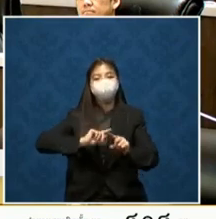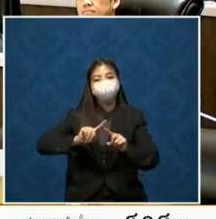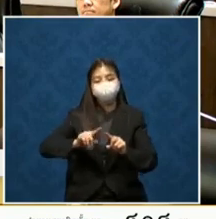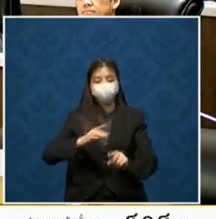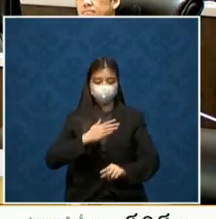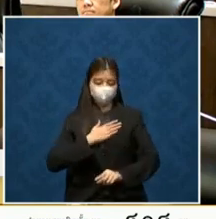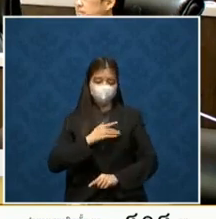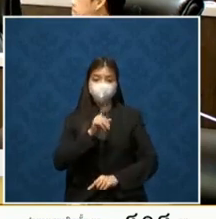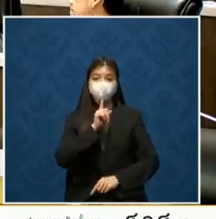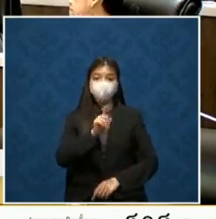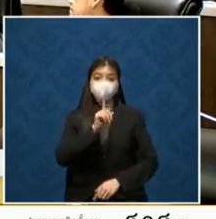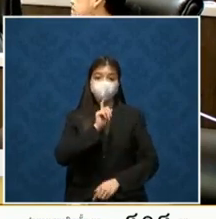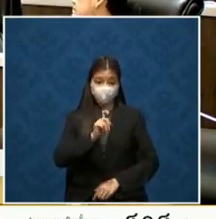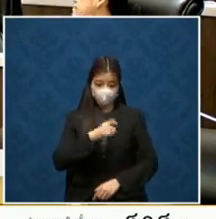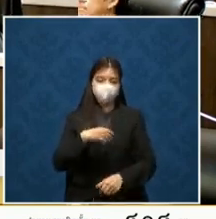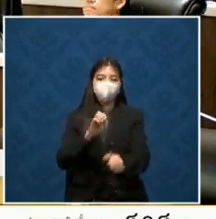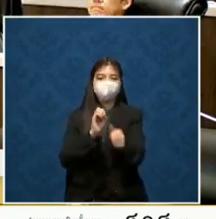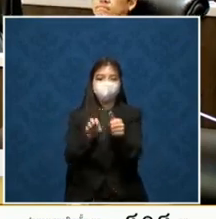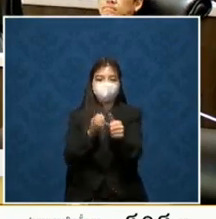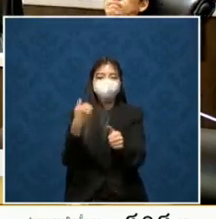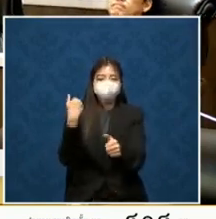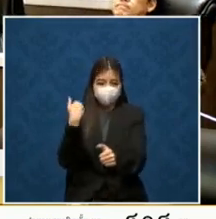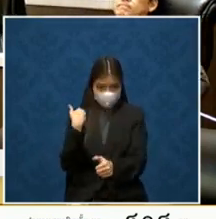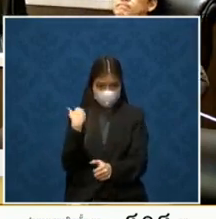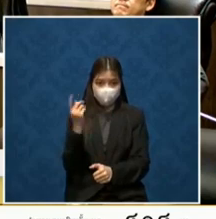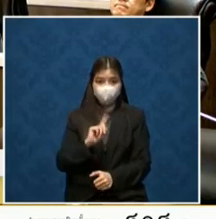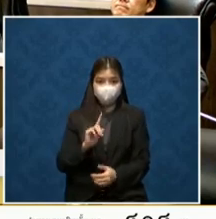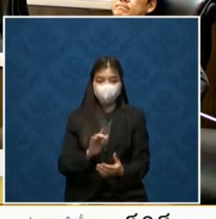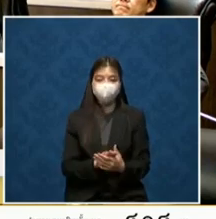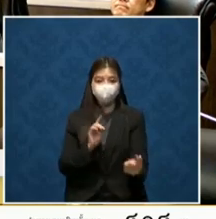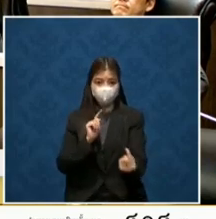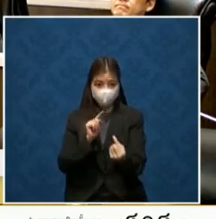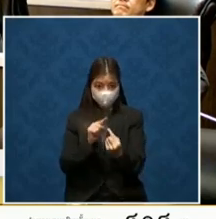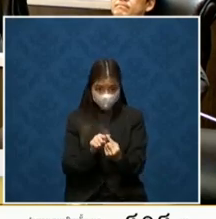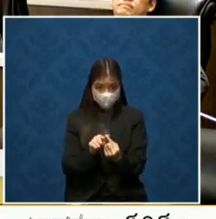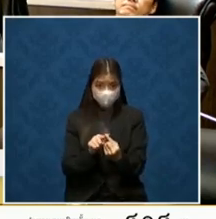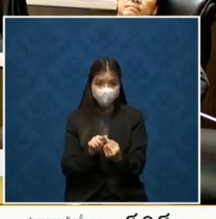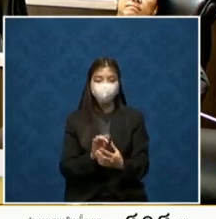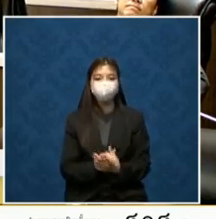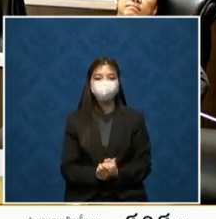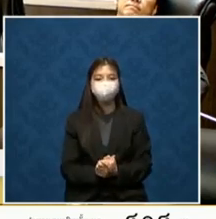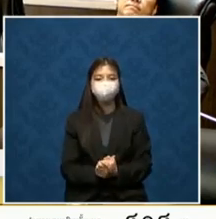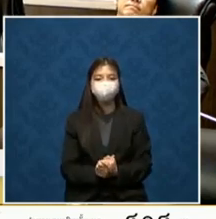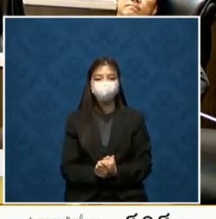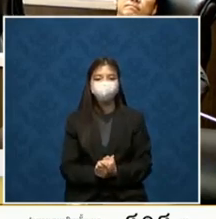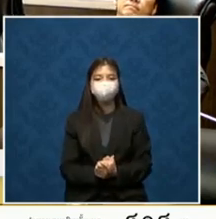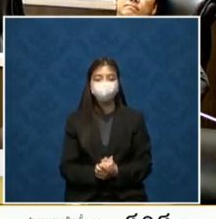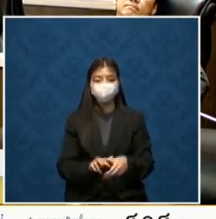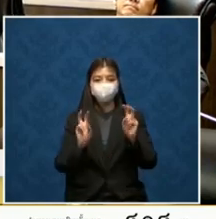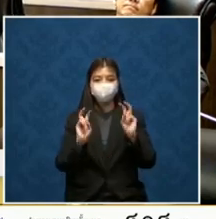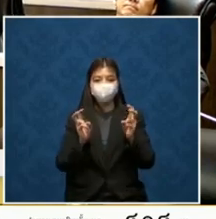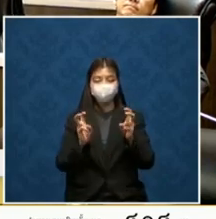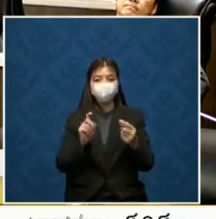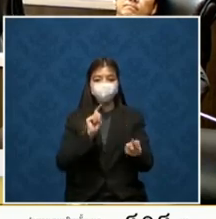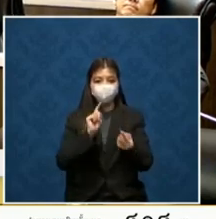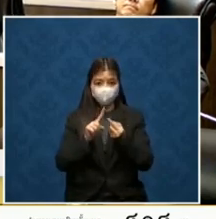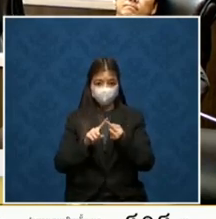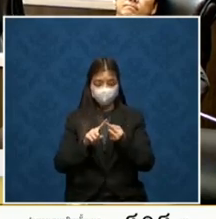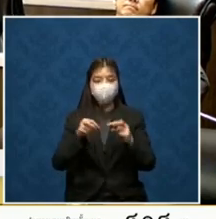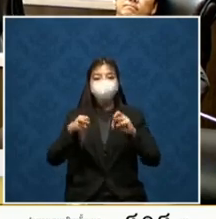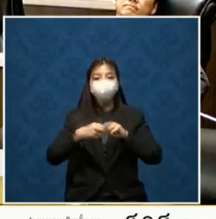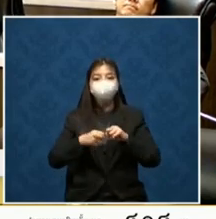ซักถามและเรื่องเสนอแนะครับที่จริงผมอยากจะมีเรื่องเกี่ยวกับเรื่อง